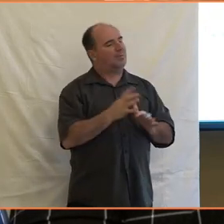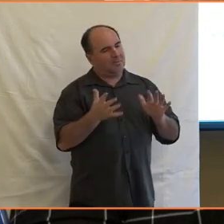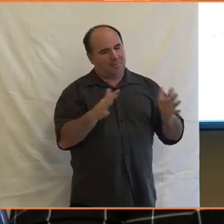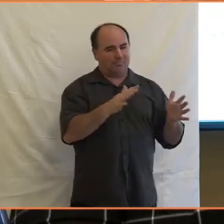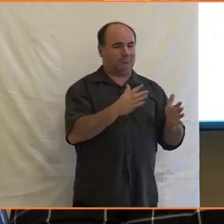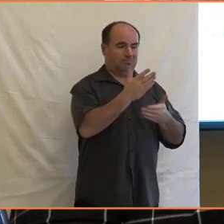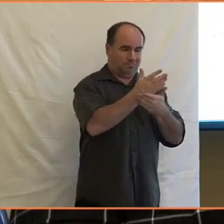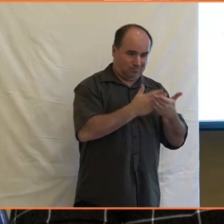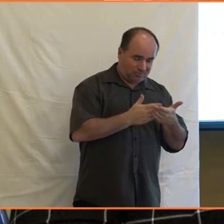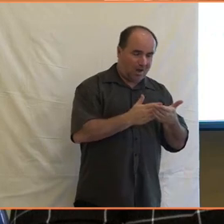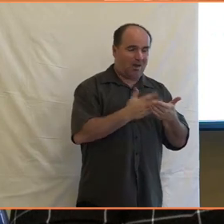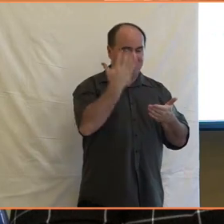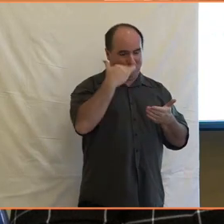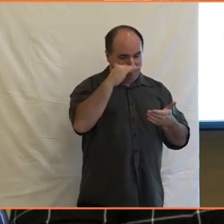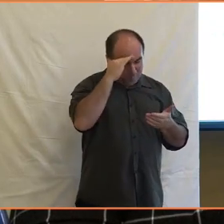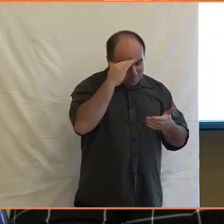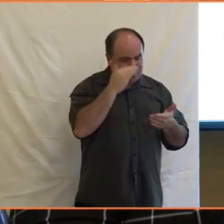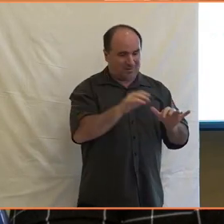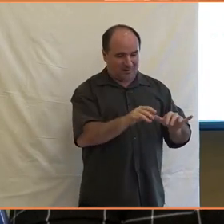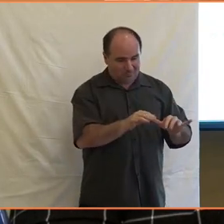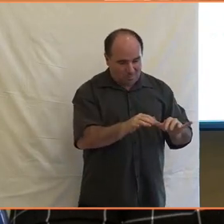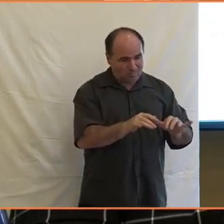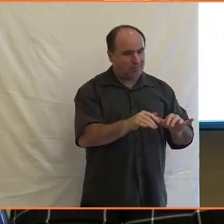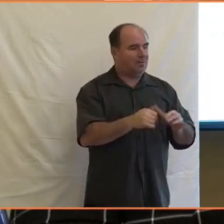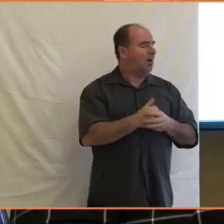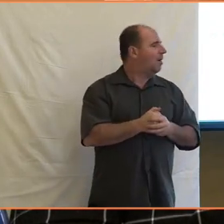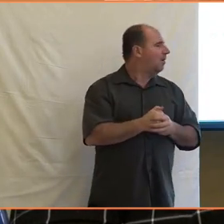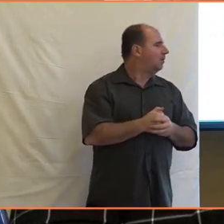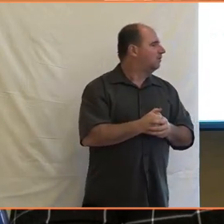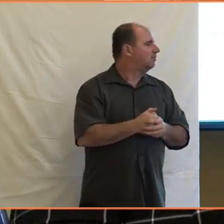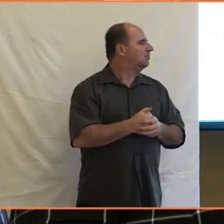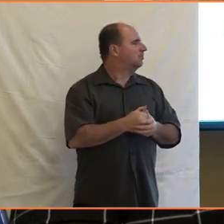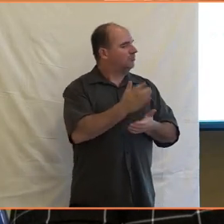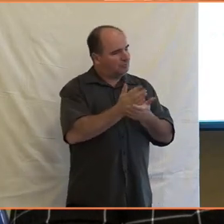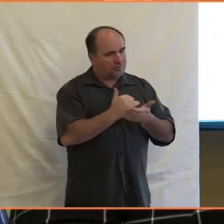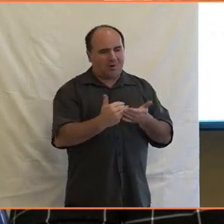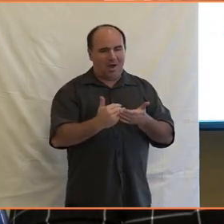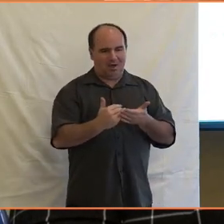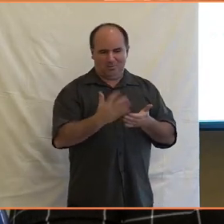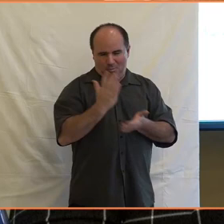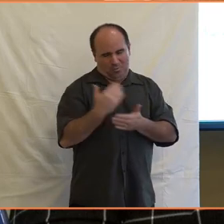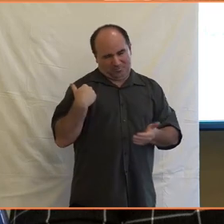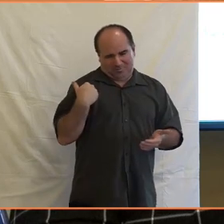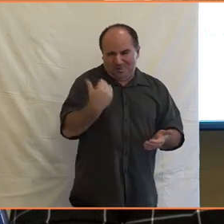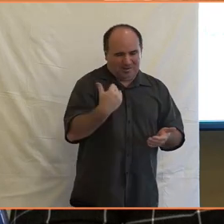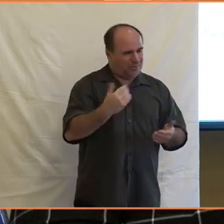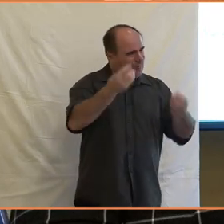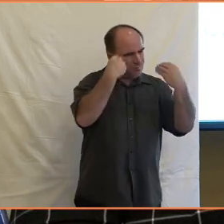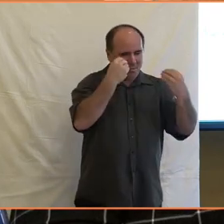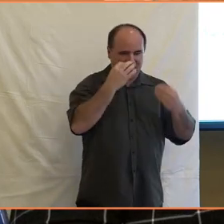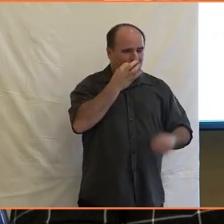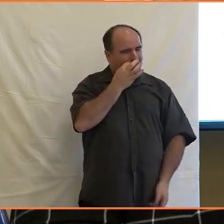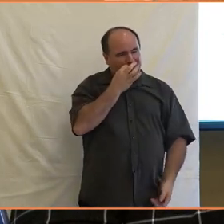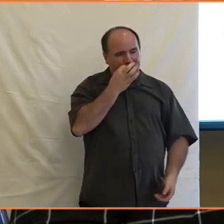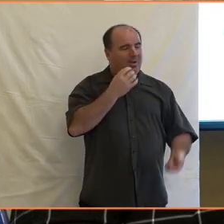technologie. Je to samozřejmě částečně daný určitou zažitou rutinou a věkem. U všech inovací platí, že ty